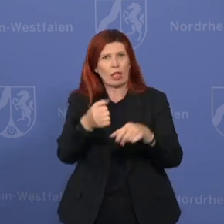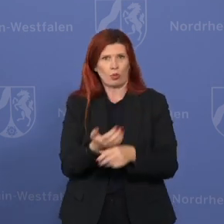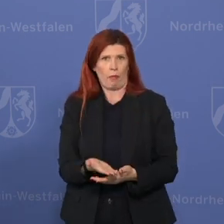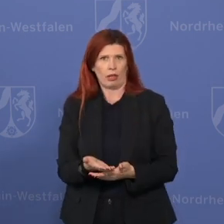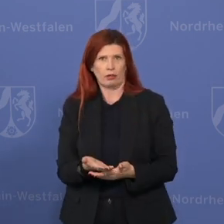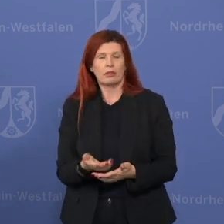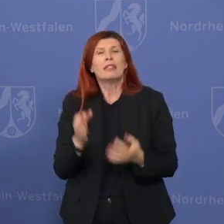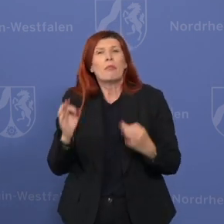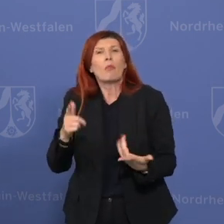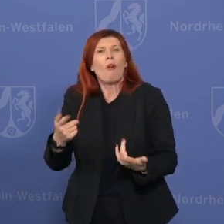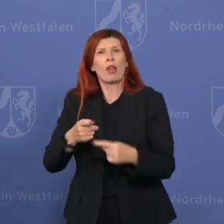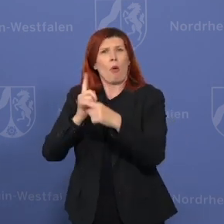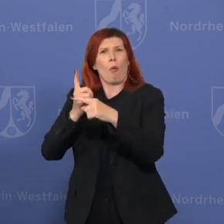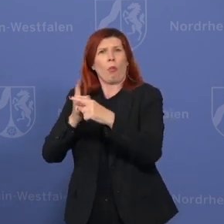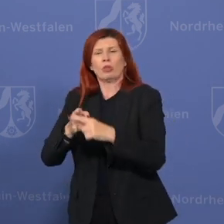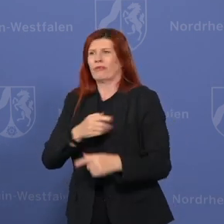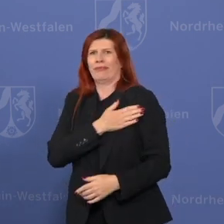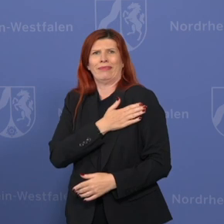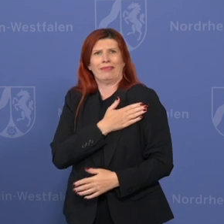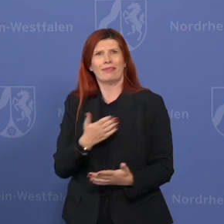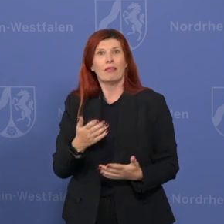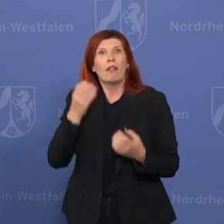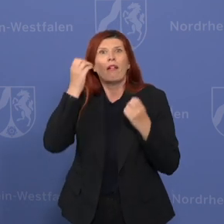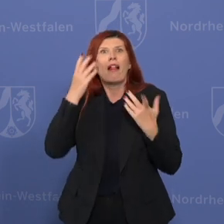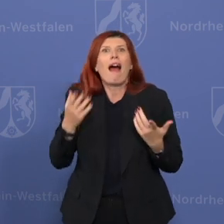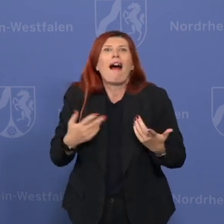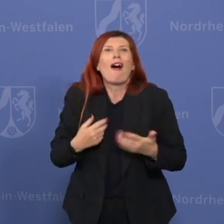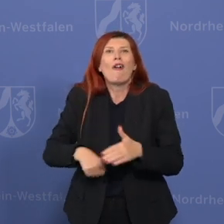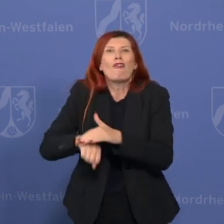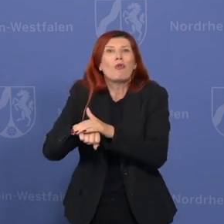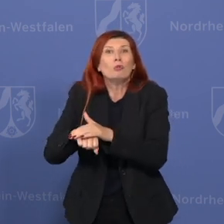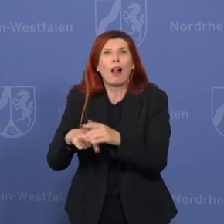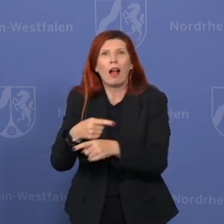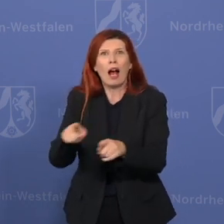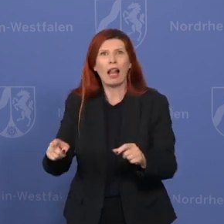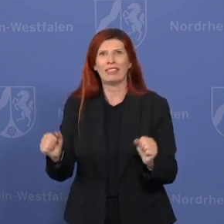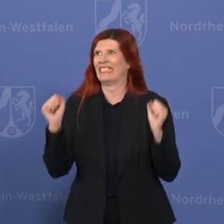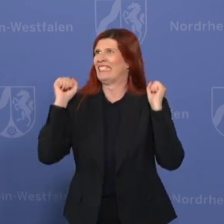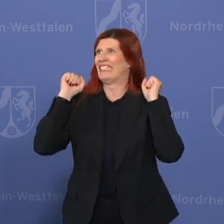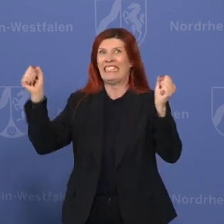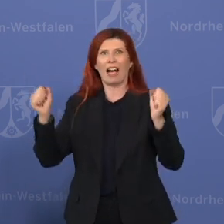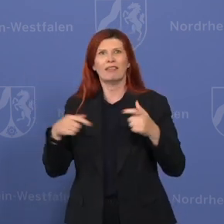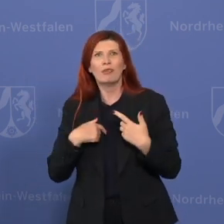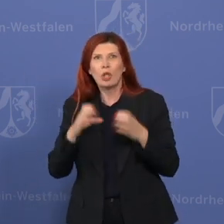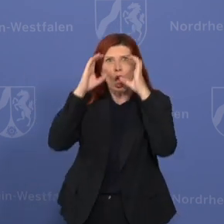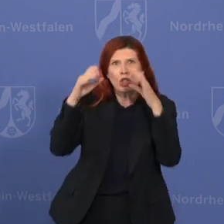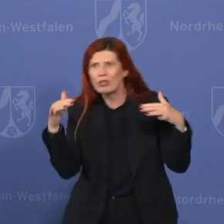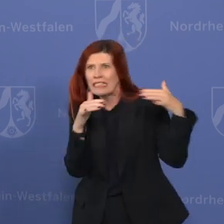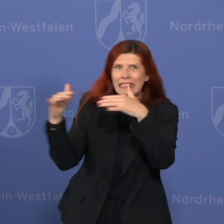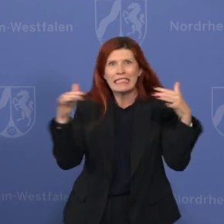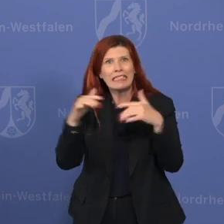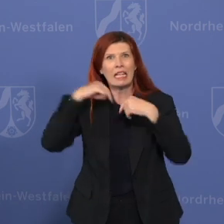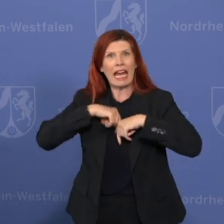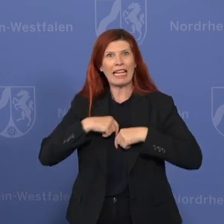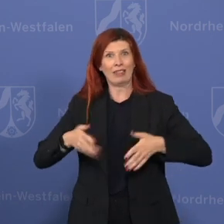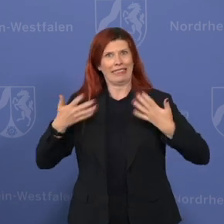positiv angesprochen werden, zum Beispiel indem sie mitfiebern, ob ihr Fußballverein gewinnt oder nicht. Und deswegen finde ich